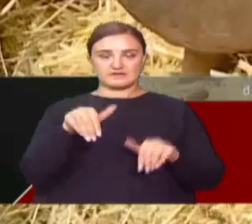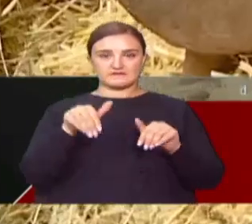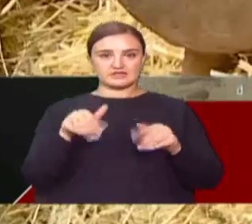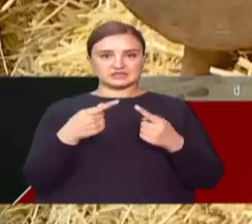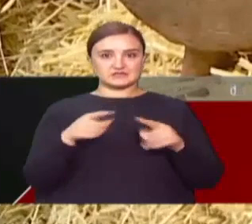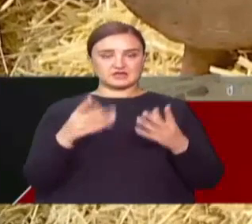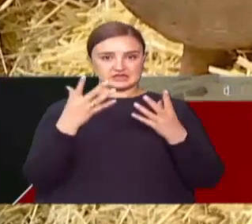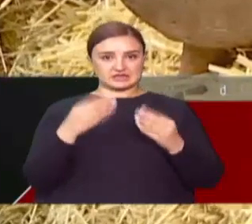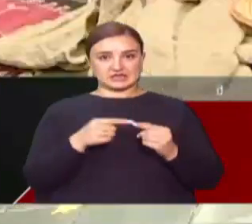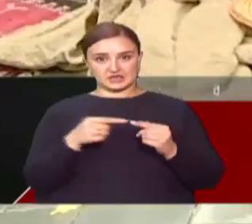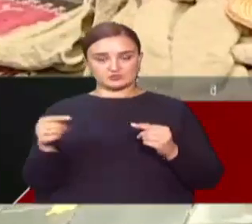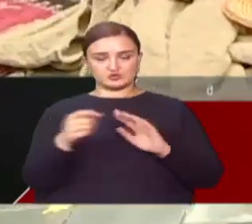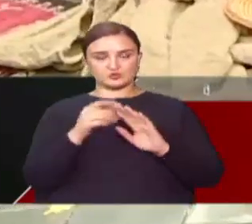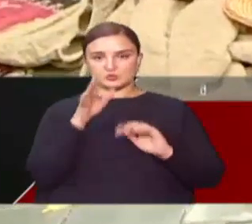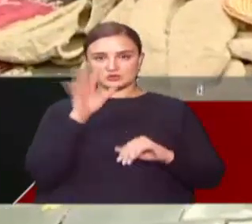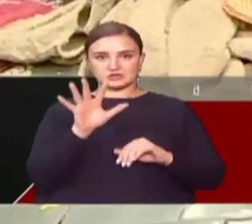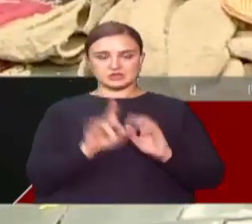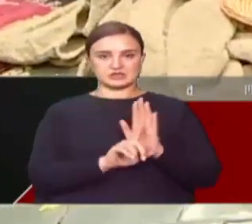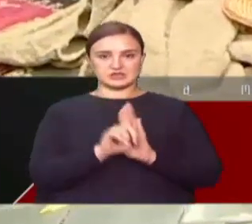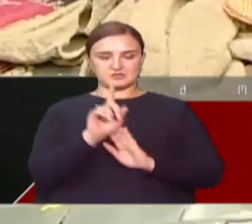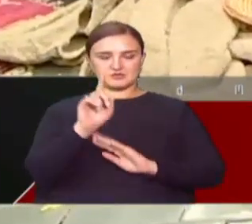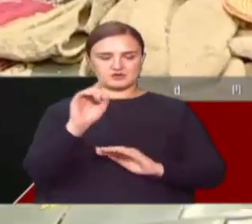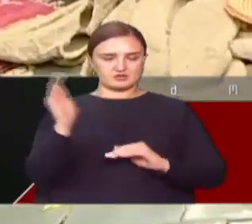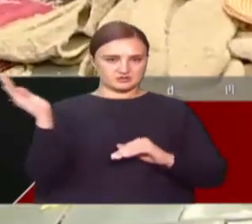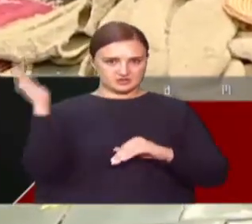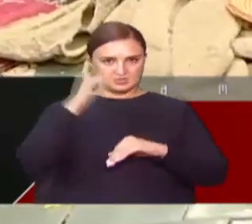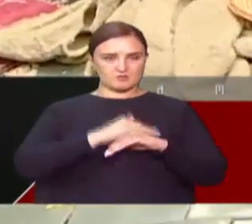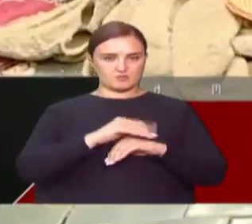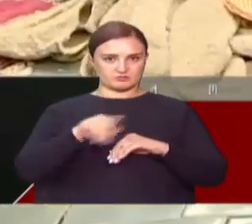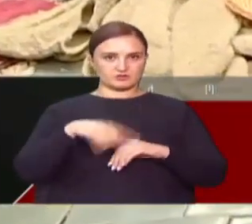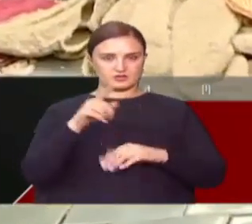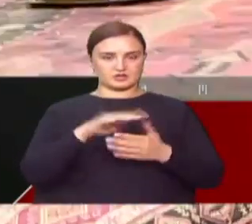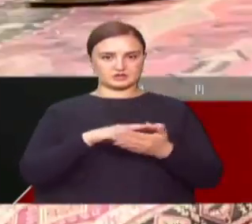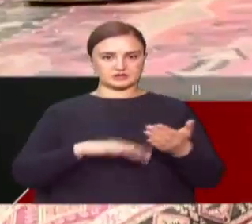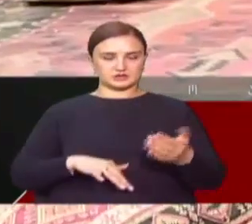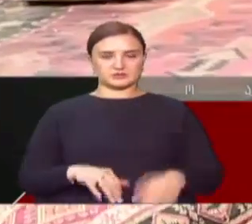სხვა დღეებში 17 საათზე დაიწყება და გვიან საღამომდე გაგრძელდება.